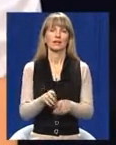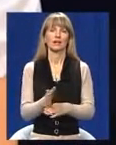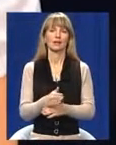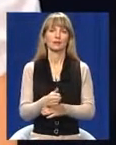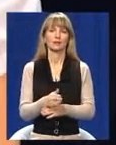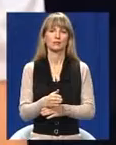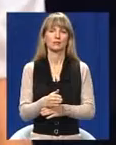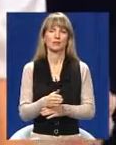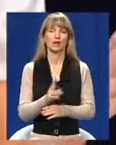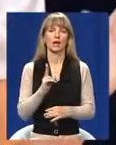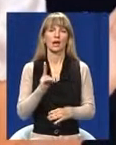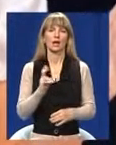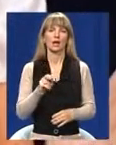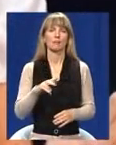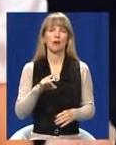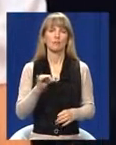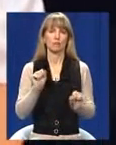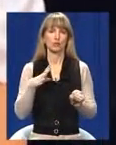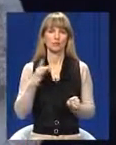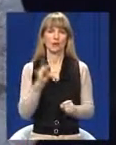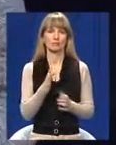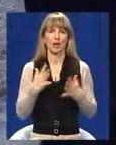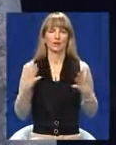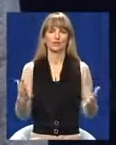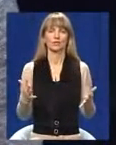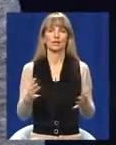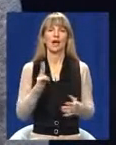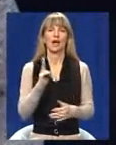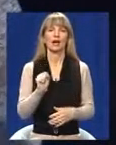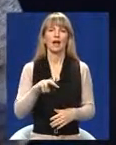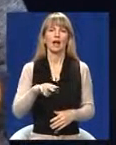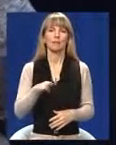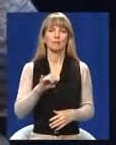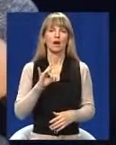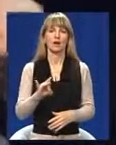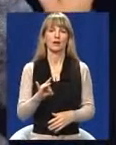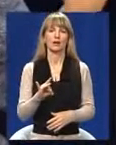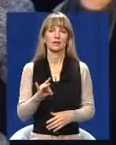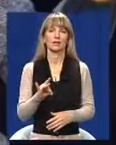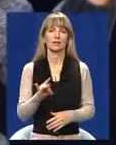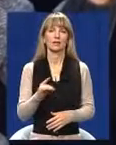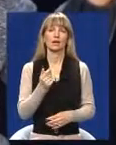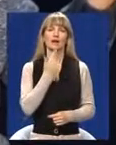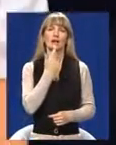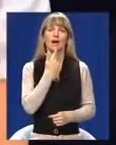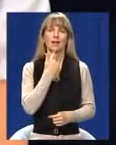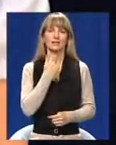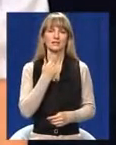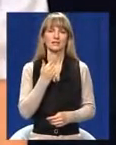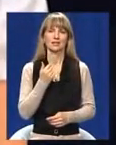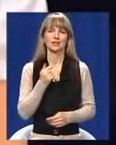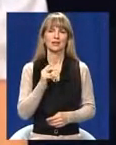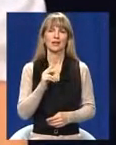Кальмар может быть вот такой большой. Карман называется красный.